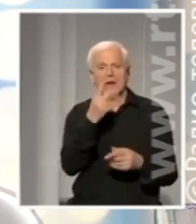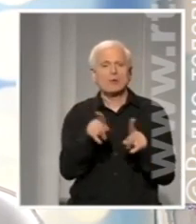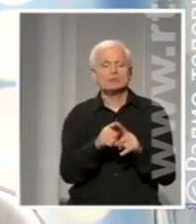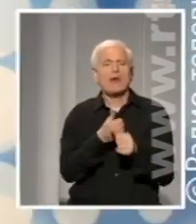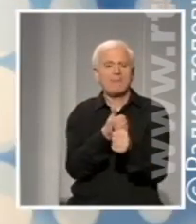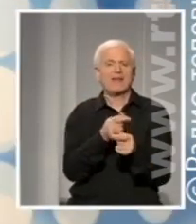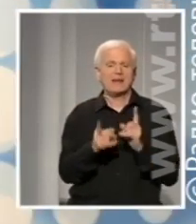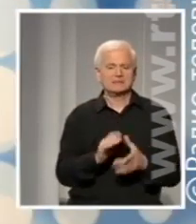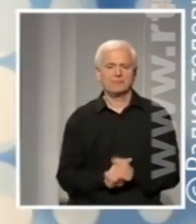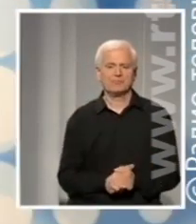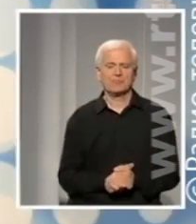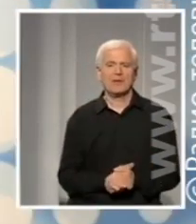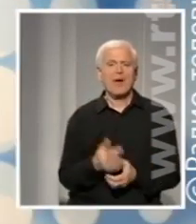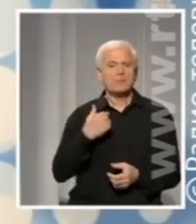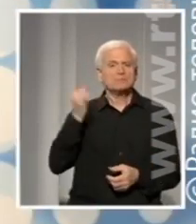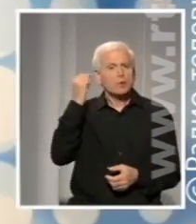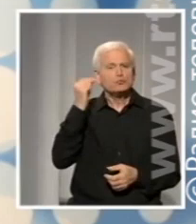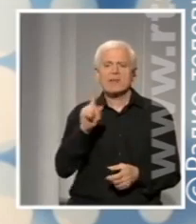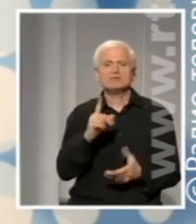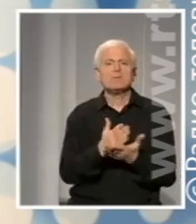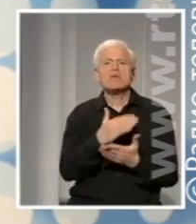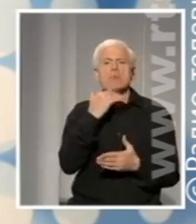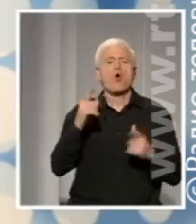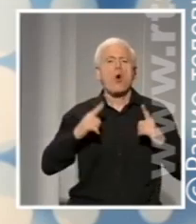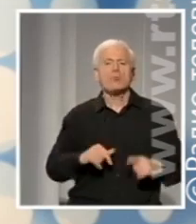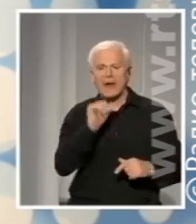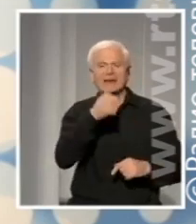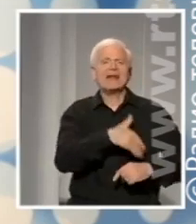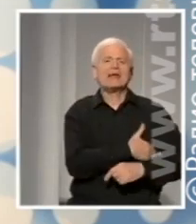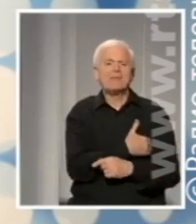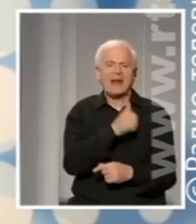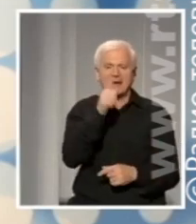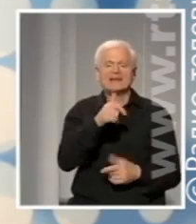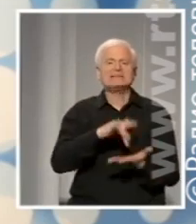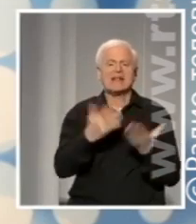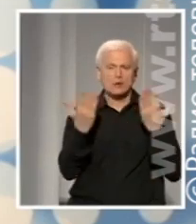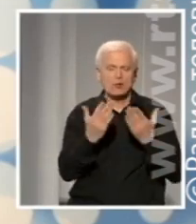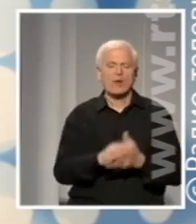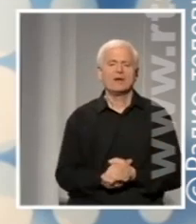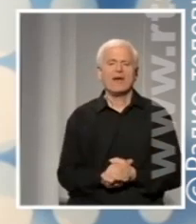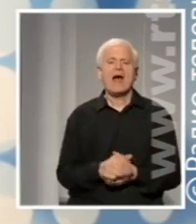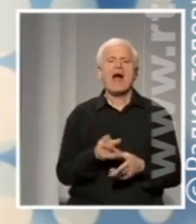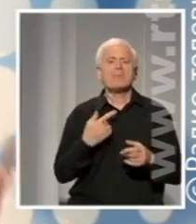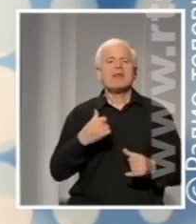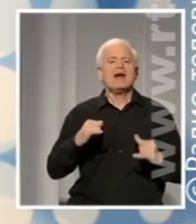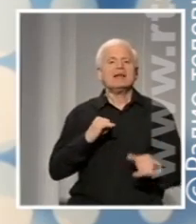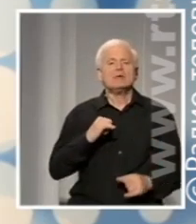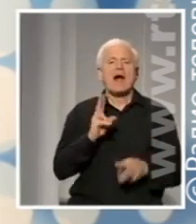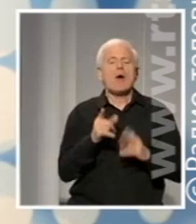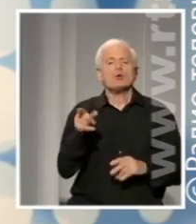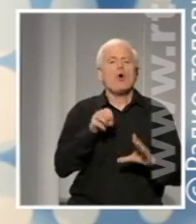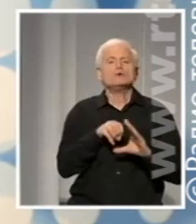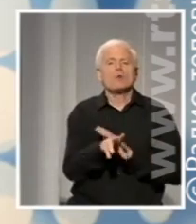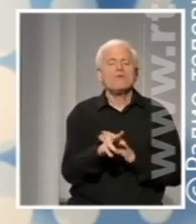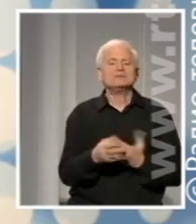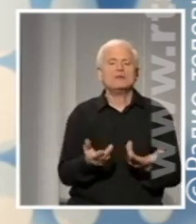televiziji. Evo, čuli smo da neće imati mnogo odmora ni gimnazijalci ni srednjoškolci. Zanima me kako ćete to sprovesti u